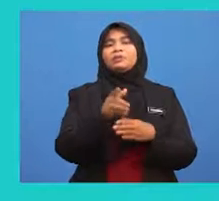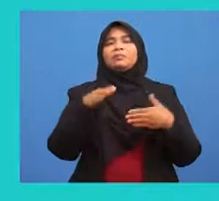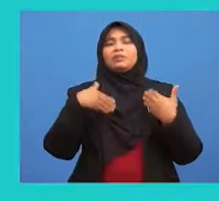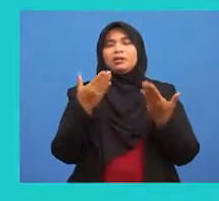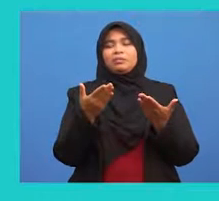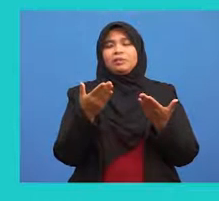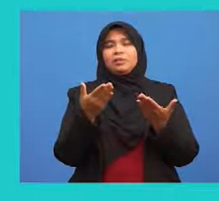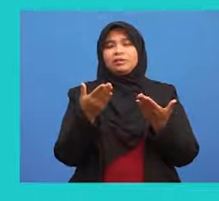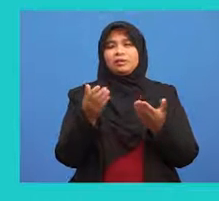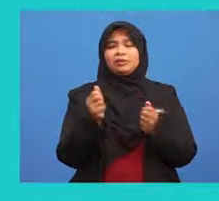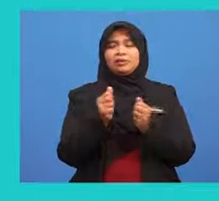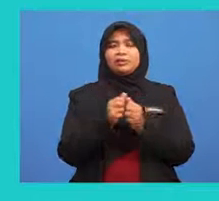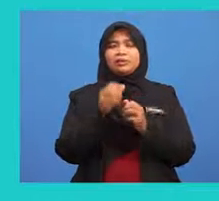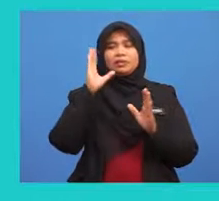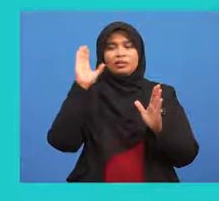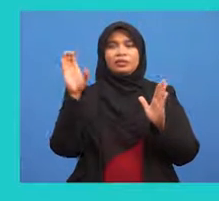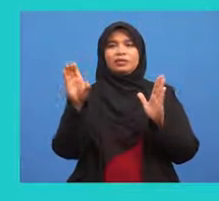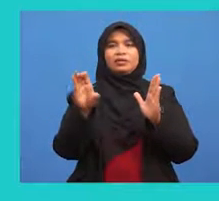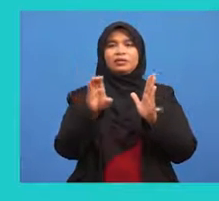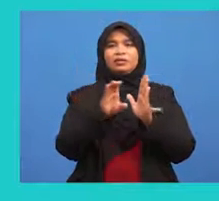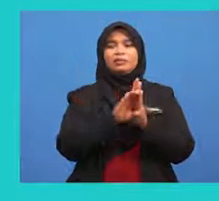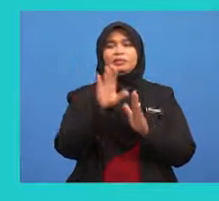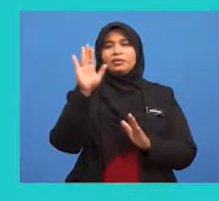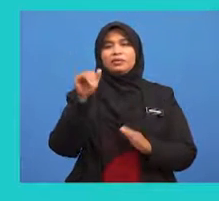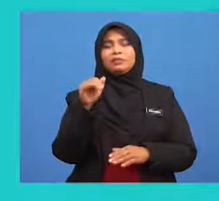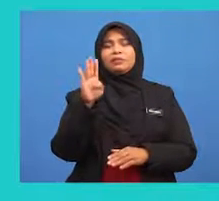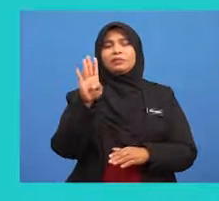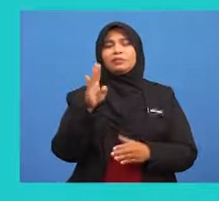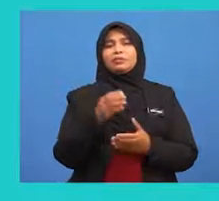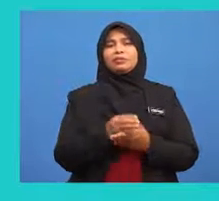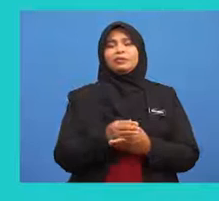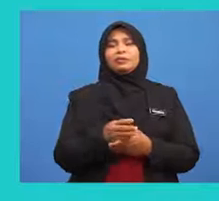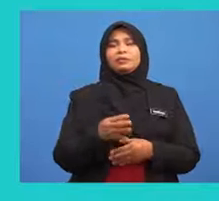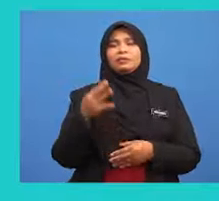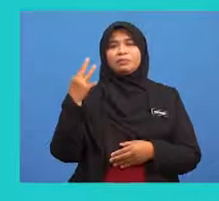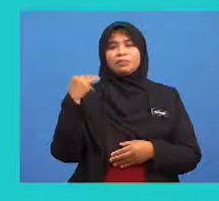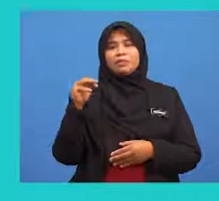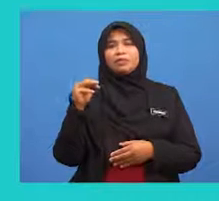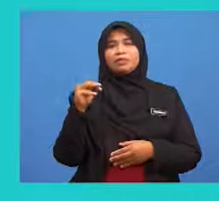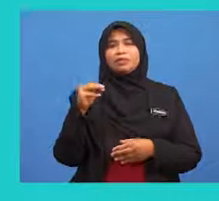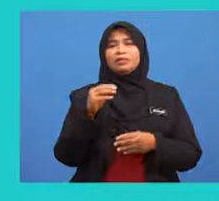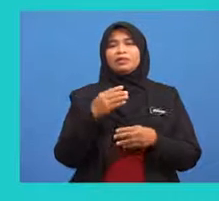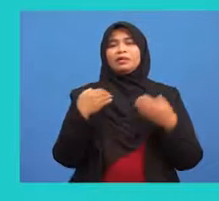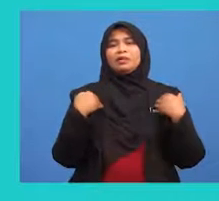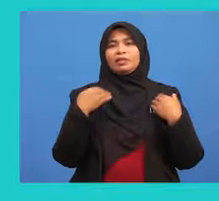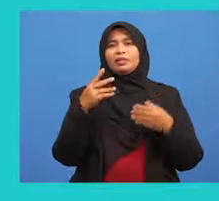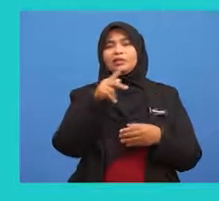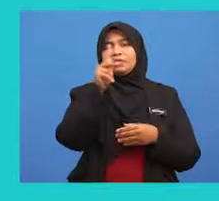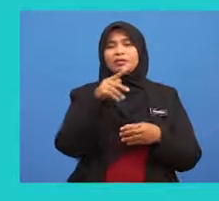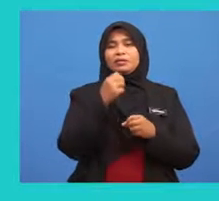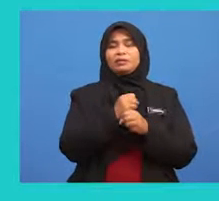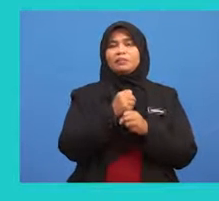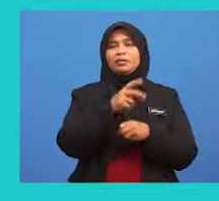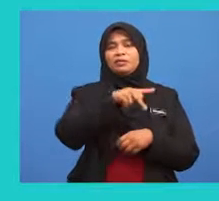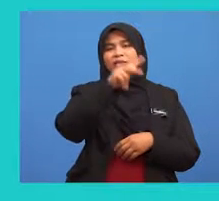Bagaimana pula dengan gambar yang keempat ini? Adakah mereka ini juga pekerja kilang, operator